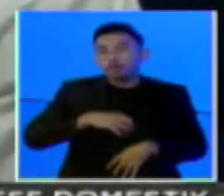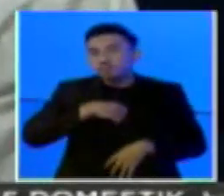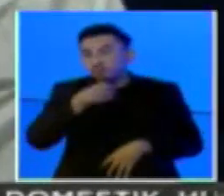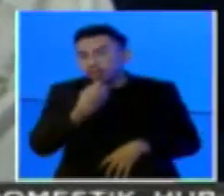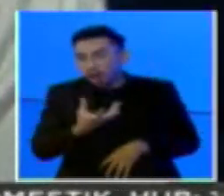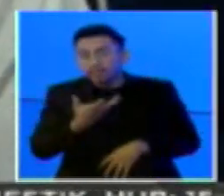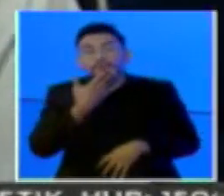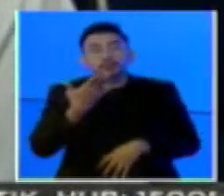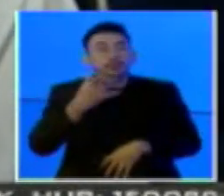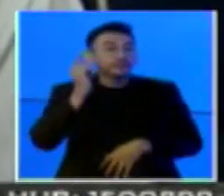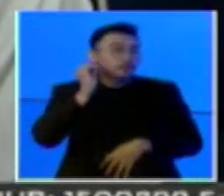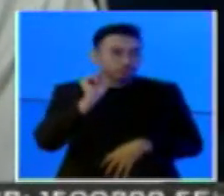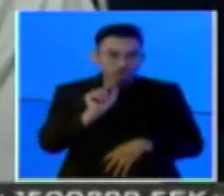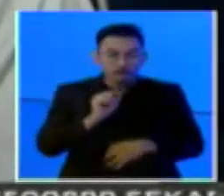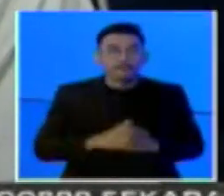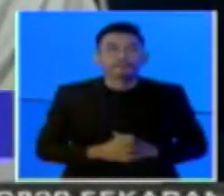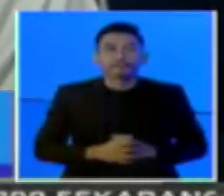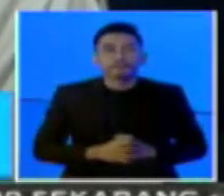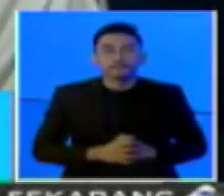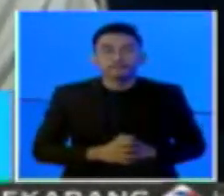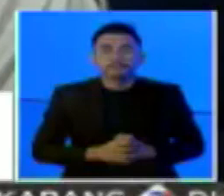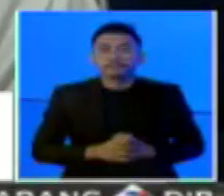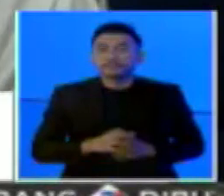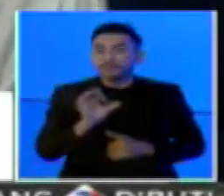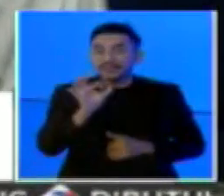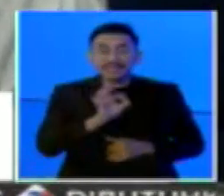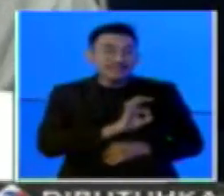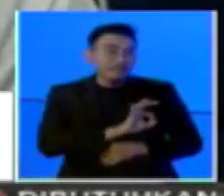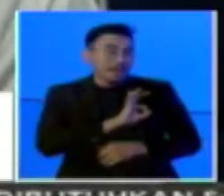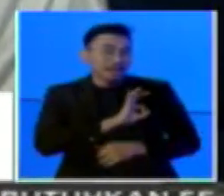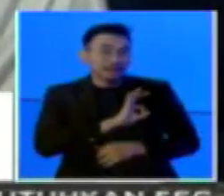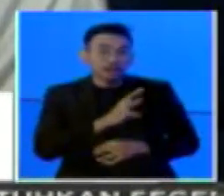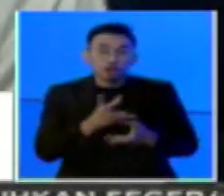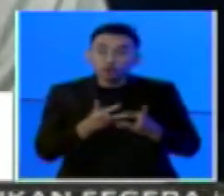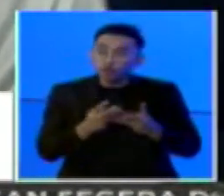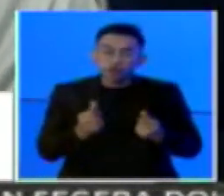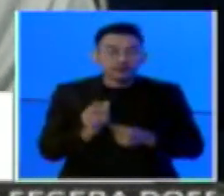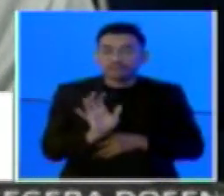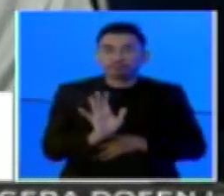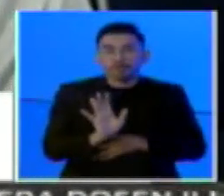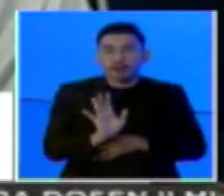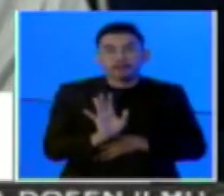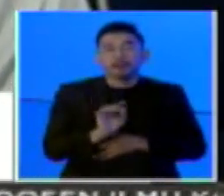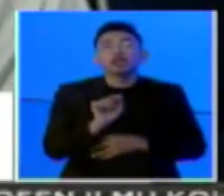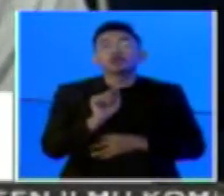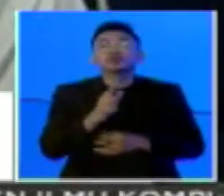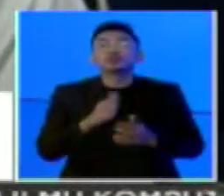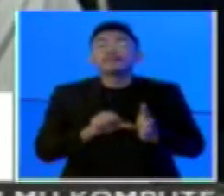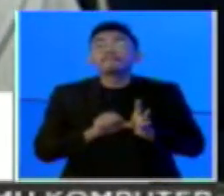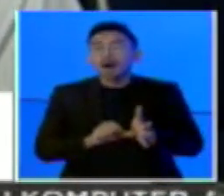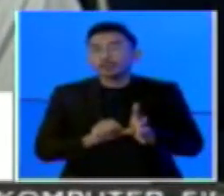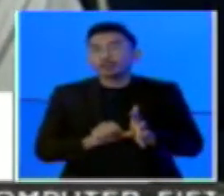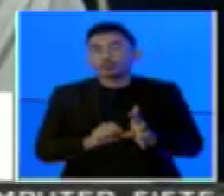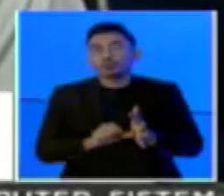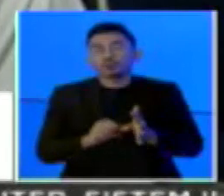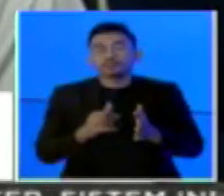bukan segala-galanya. Itu cuma salah satu life saving saja, tindakan penyelamat untuk terhadap jangan sampai dia